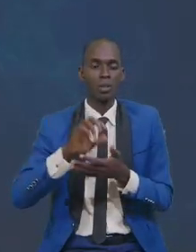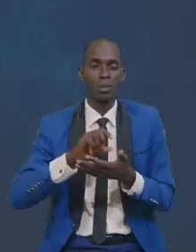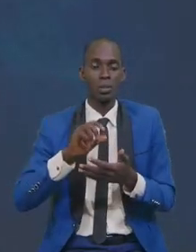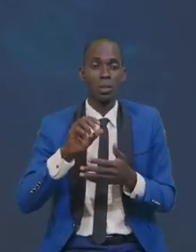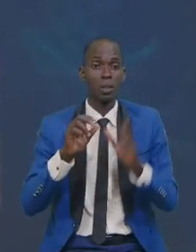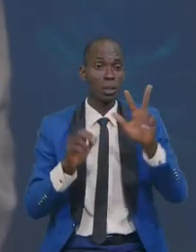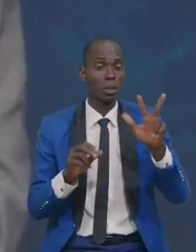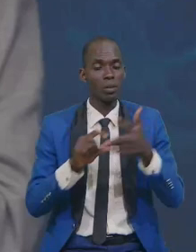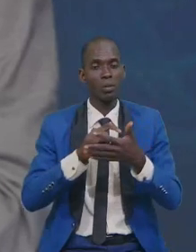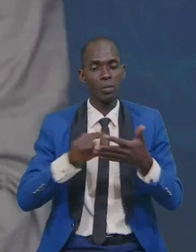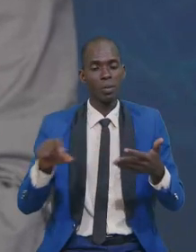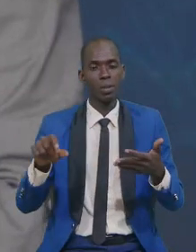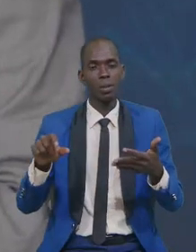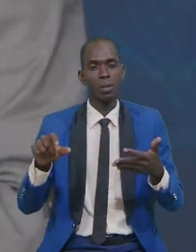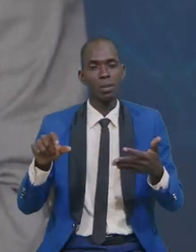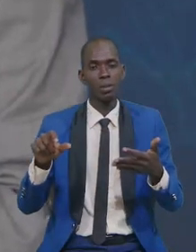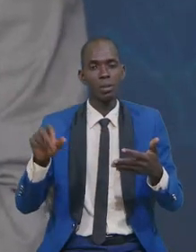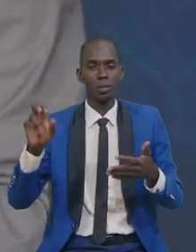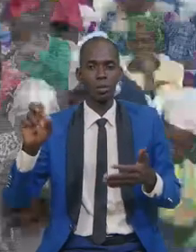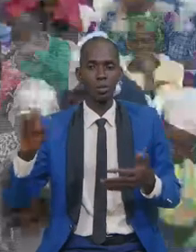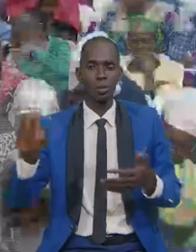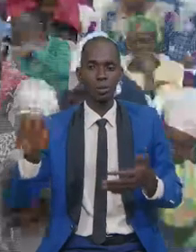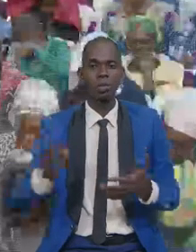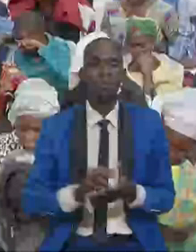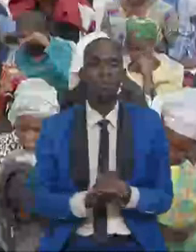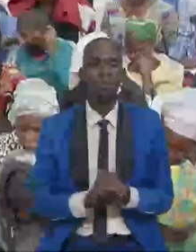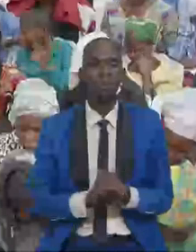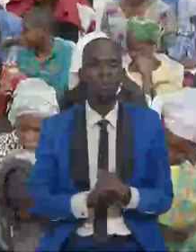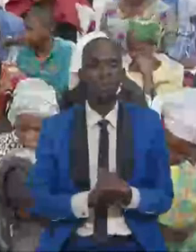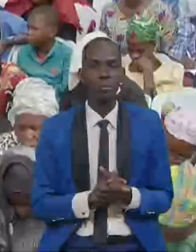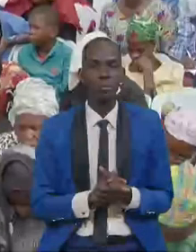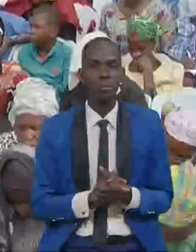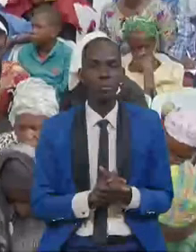Thessaloniciens chapitre 3 plutôt, verset